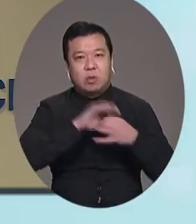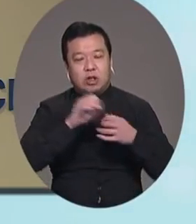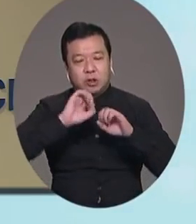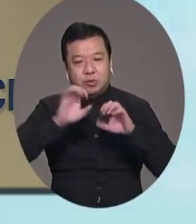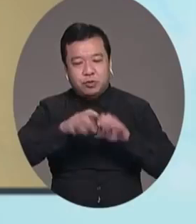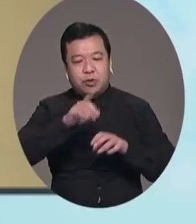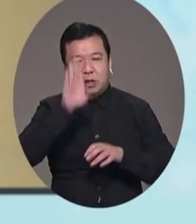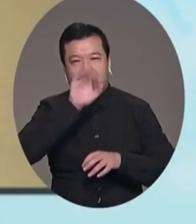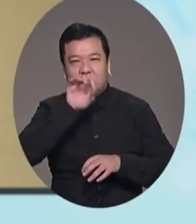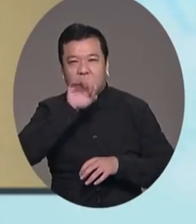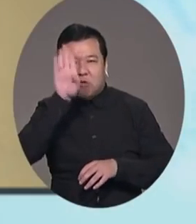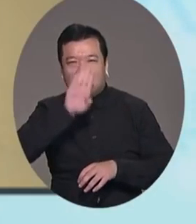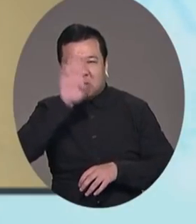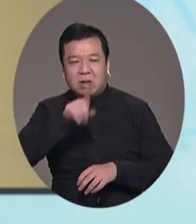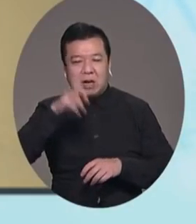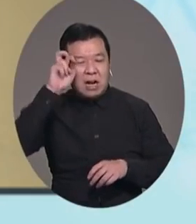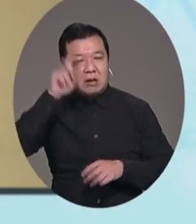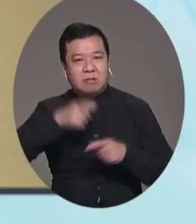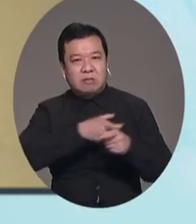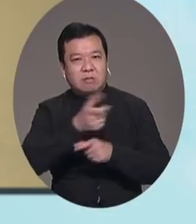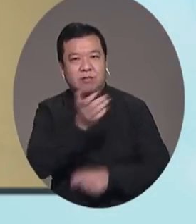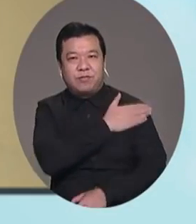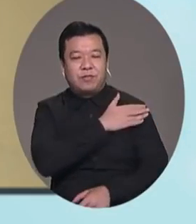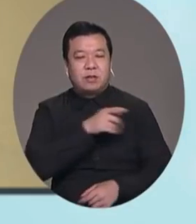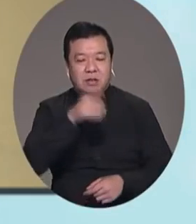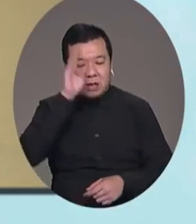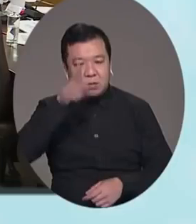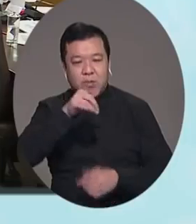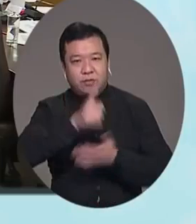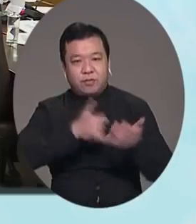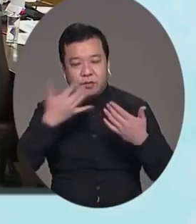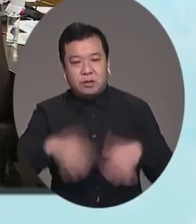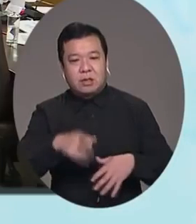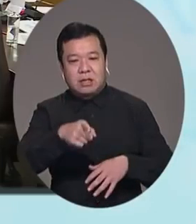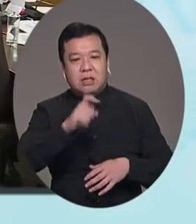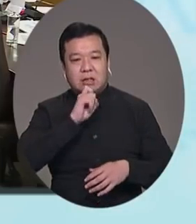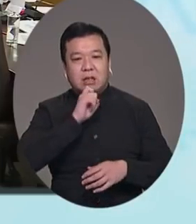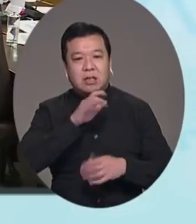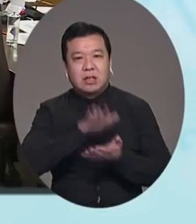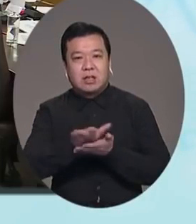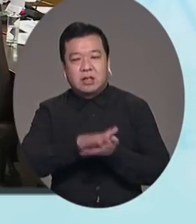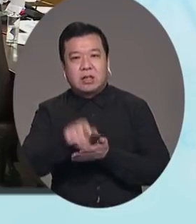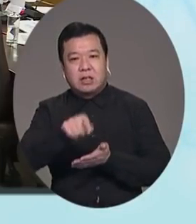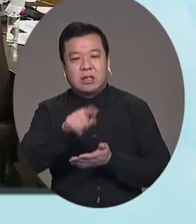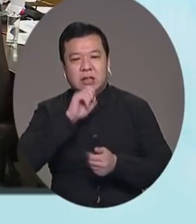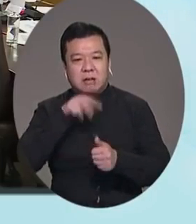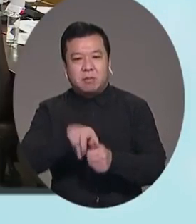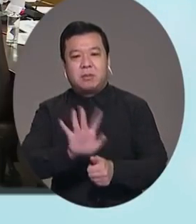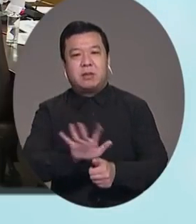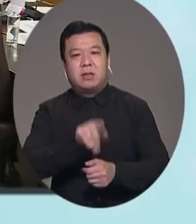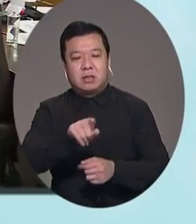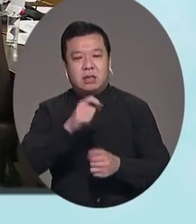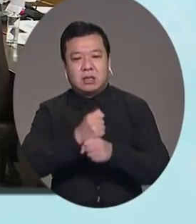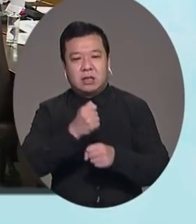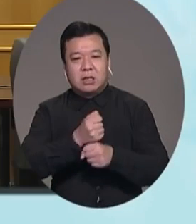的說法模糊，同埋考慮到財政負擔，希望離任之後可以不用受取消資格的威脅而影響地